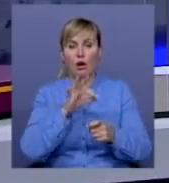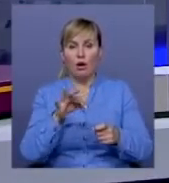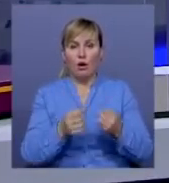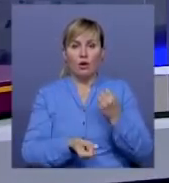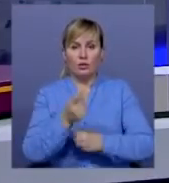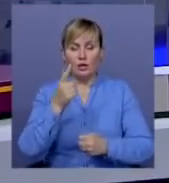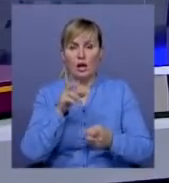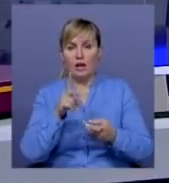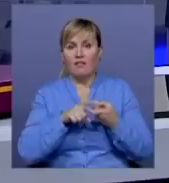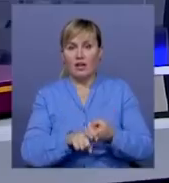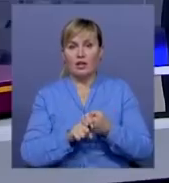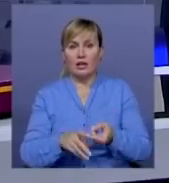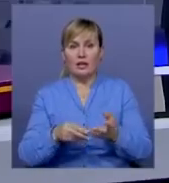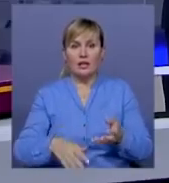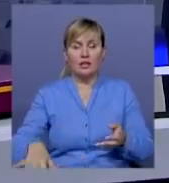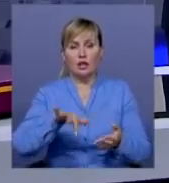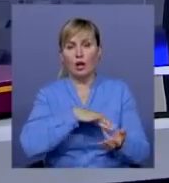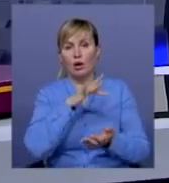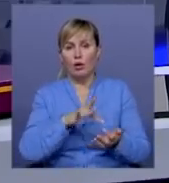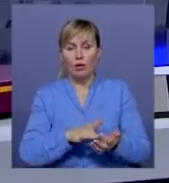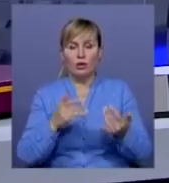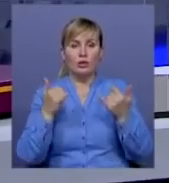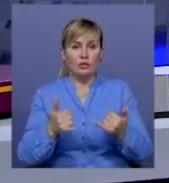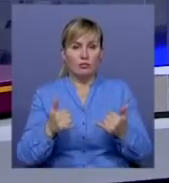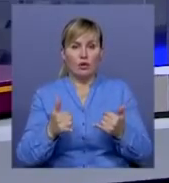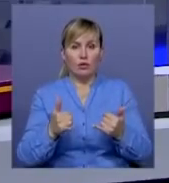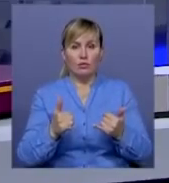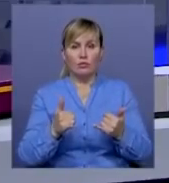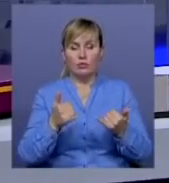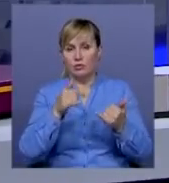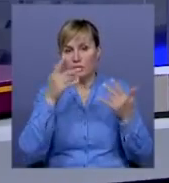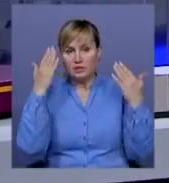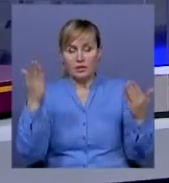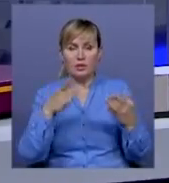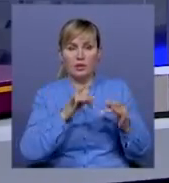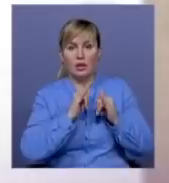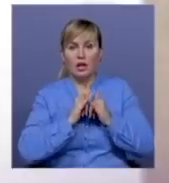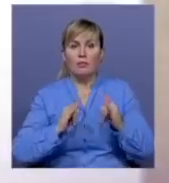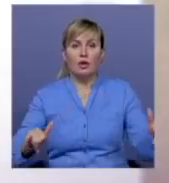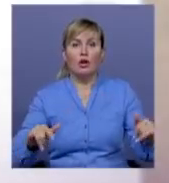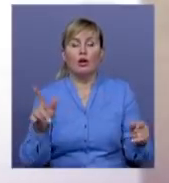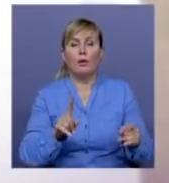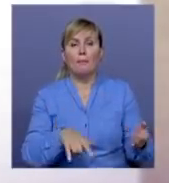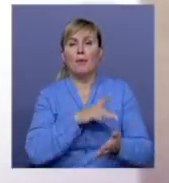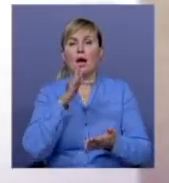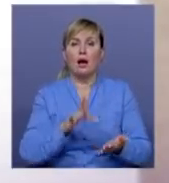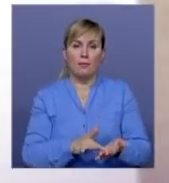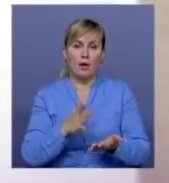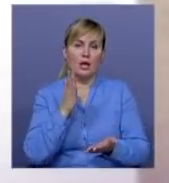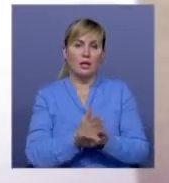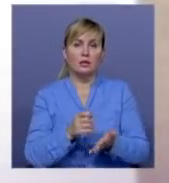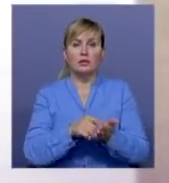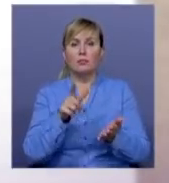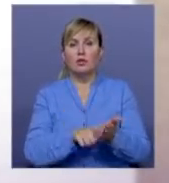очагах заражения коронавирусом на территории города. Сегодня в мессенджерах неизвестные распространили сообщение, что якобы в мегаполисе имеется